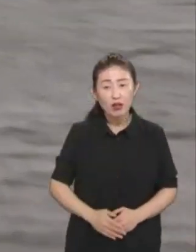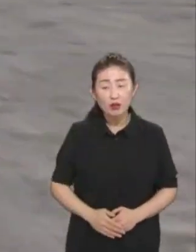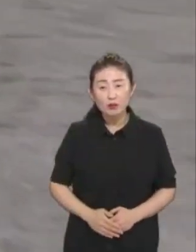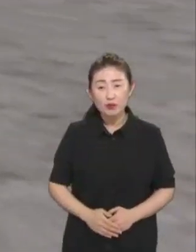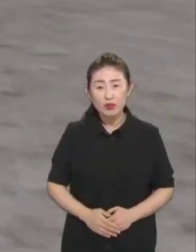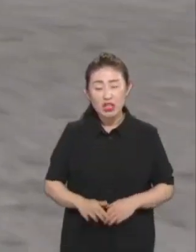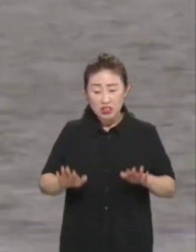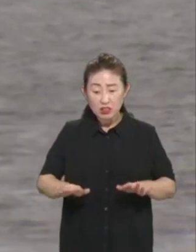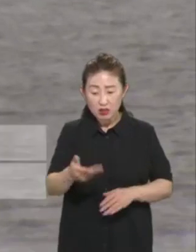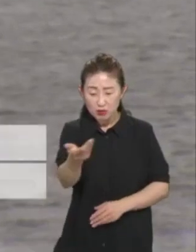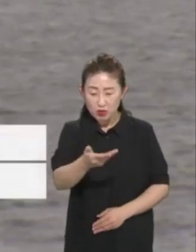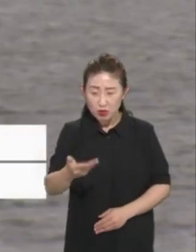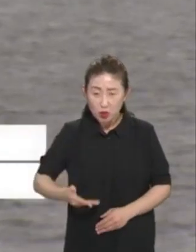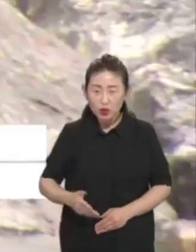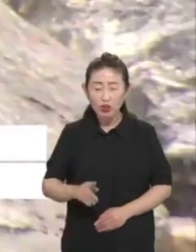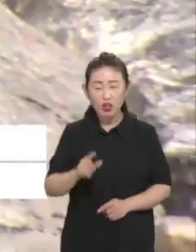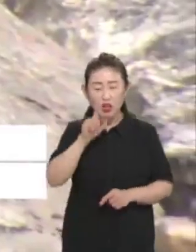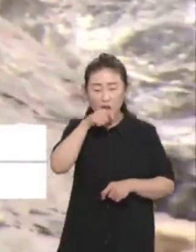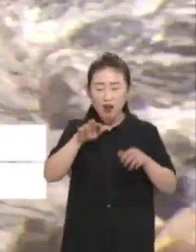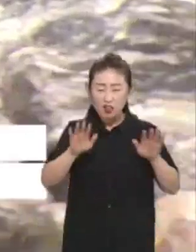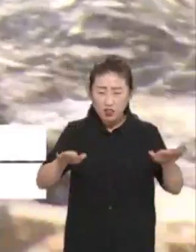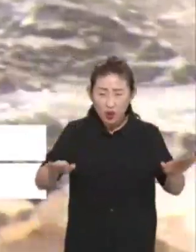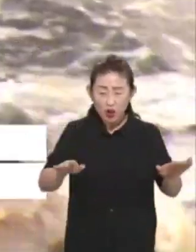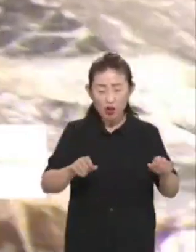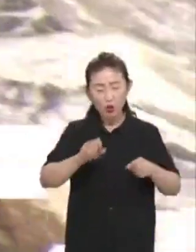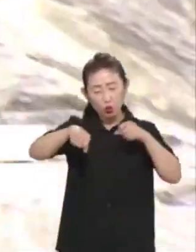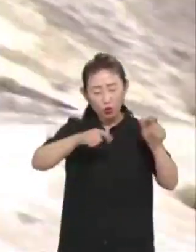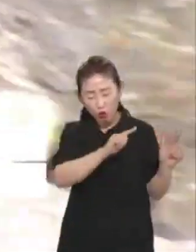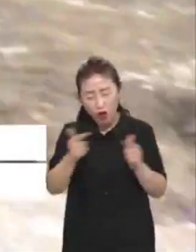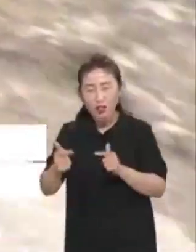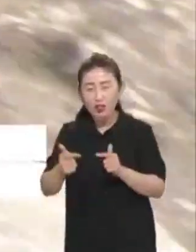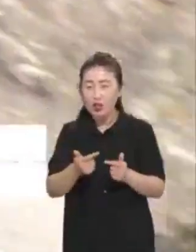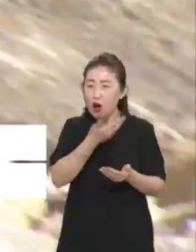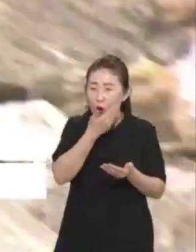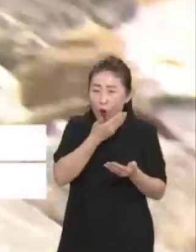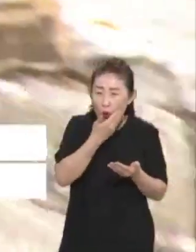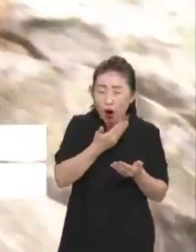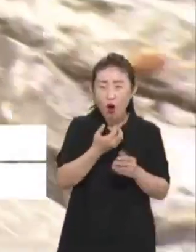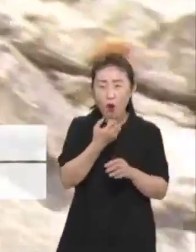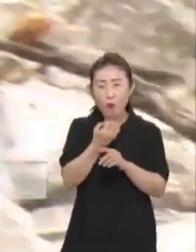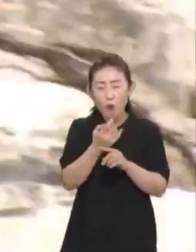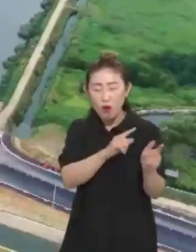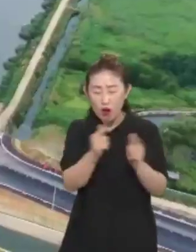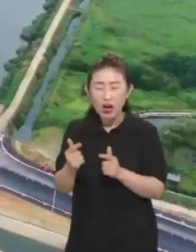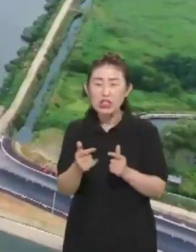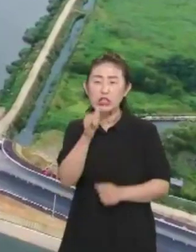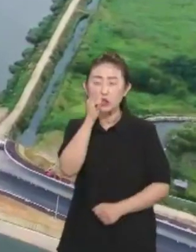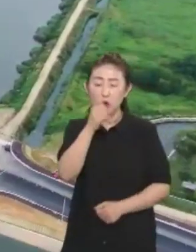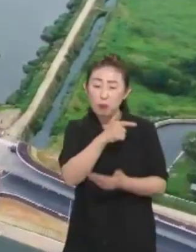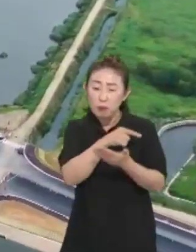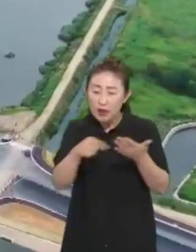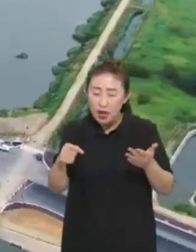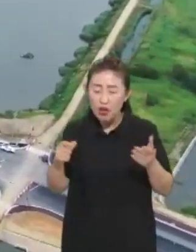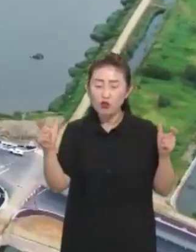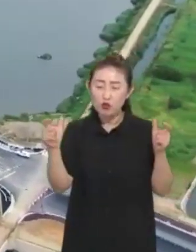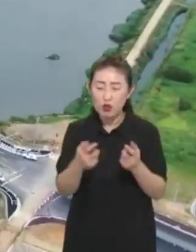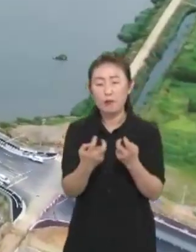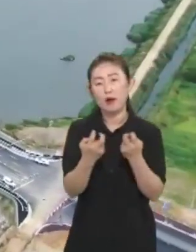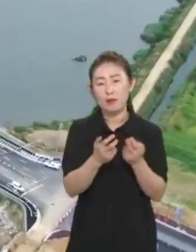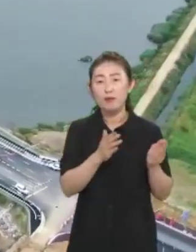분화모가 희귀철새와 멸종 위기종이 많이 서식하는 생태계의 보고인 만큼 생물 피해를 최소화할 수 있는 대책도 필요해